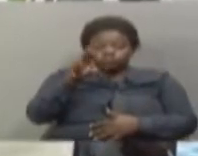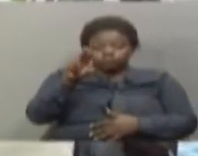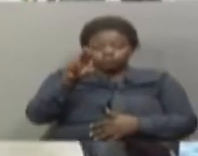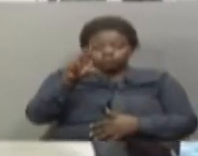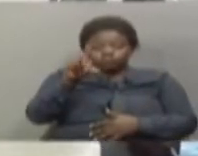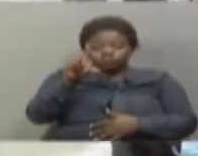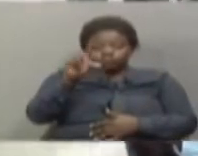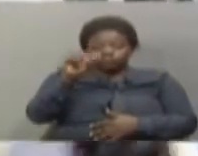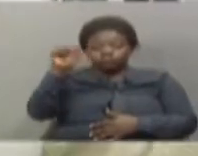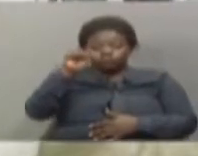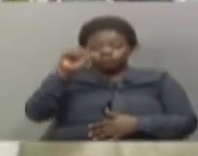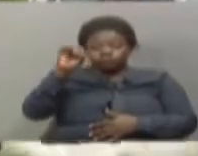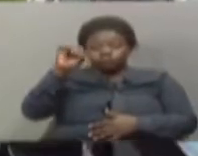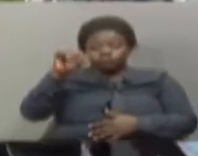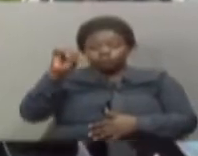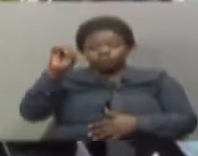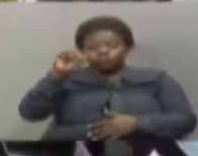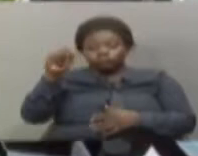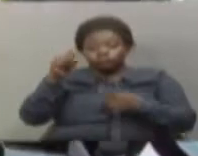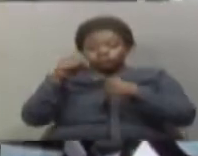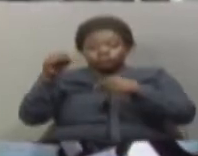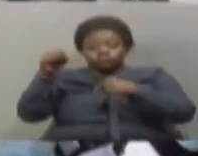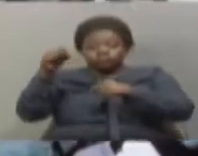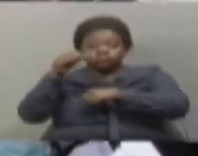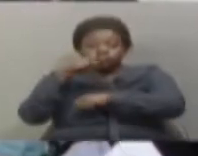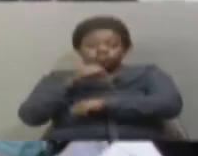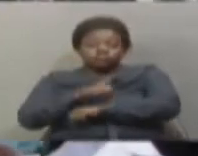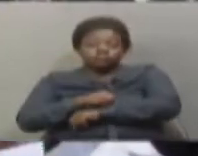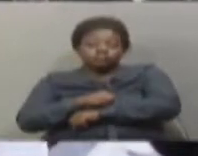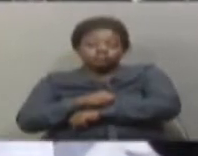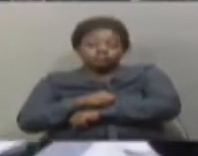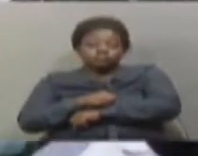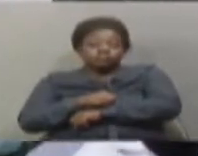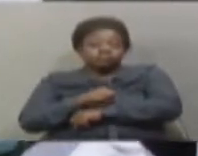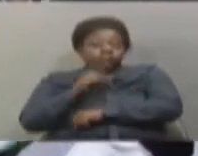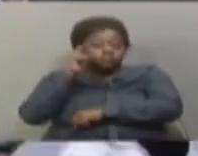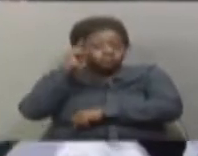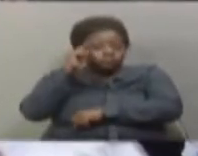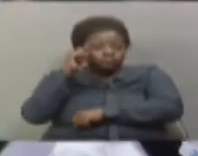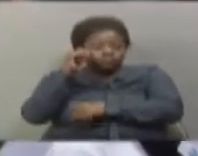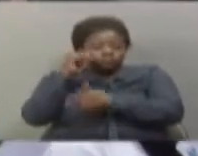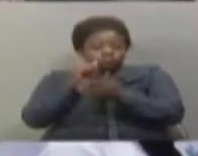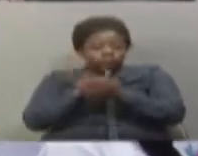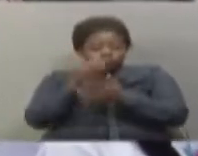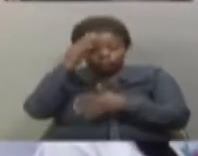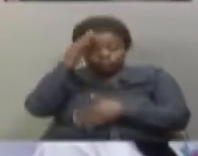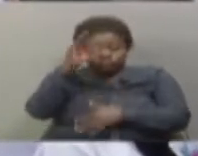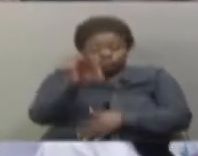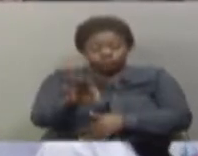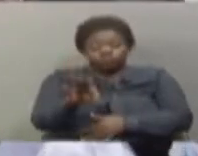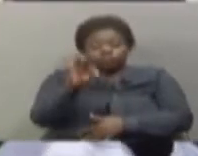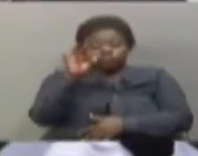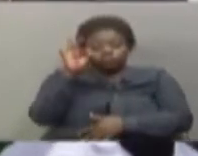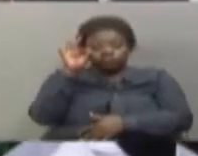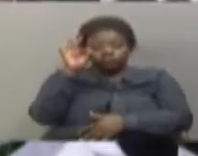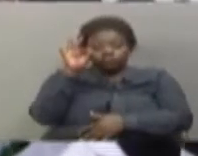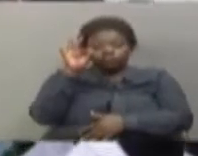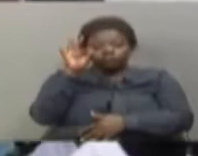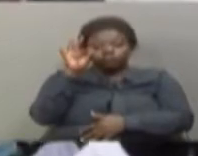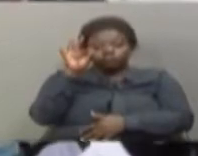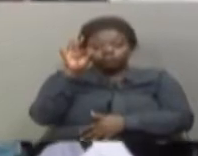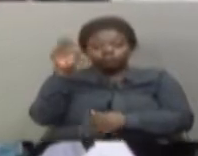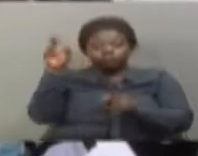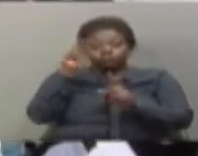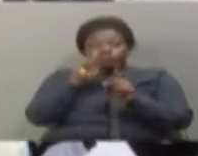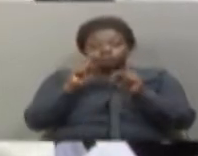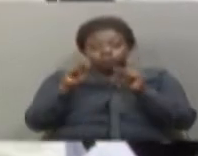priest and he started this school. But I think that's why he chose all those people who